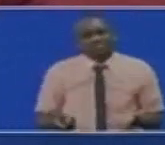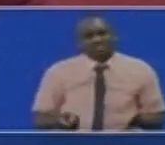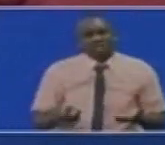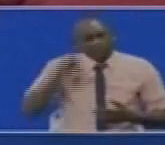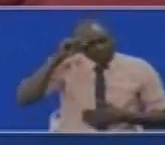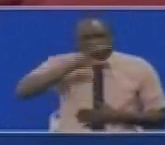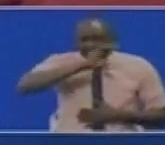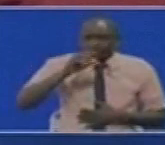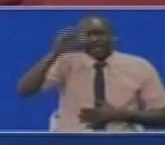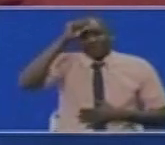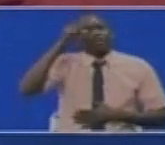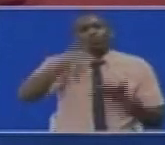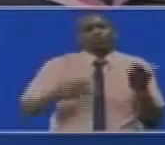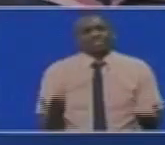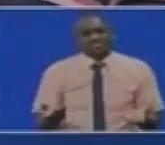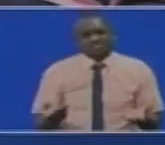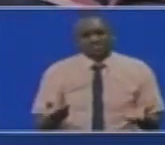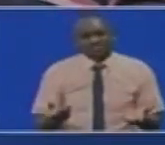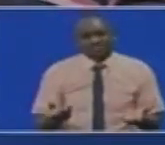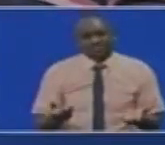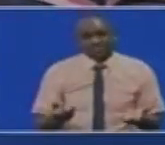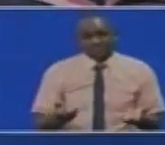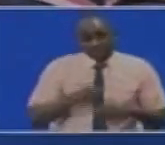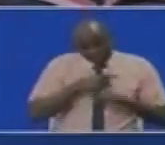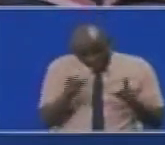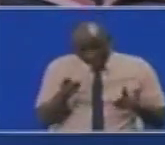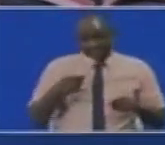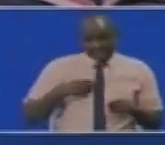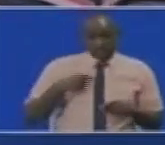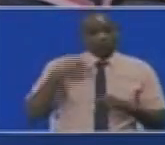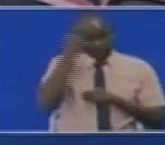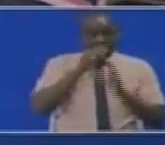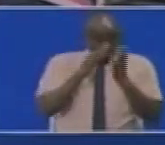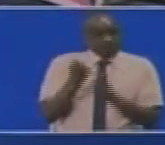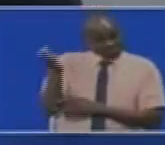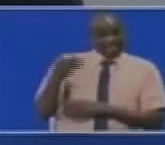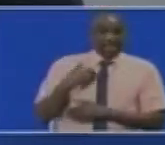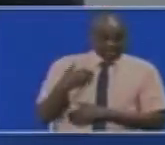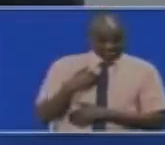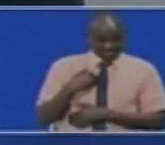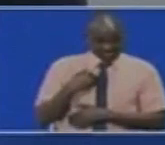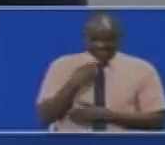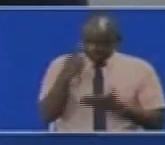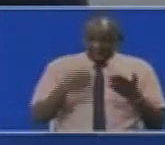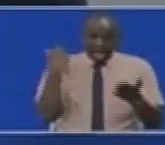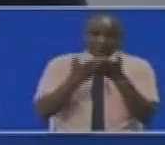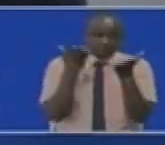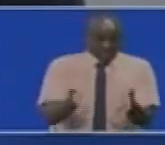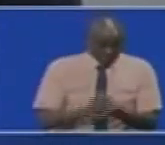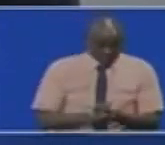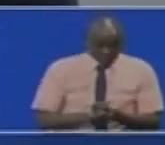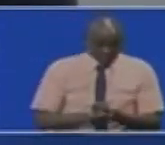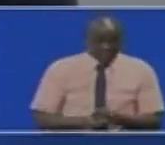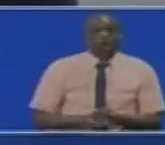Mombasa County Government ama the Medellin Cartel? Lakini mashirika ya kijamii pia hayakusazwa. Kwamba hadi hivi sasa